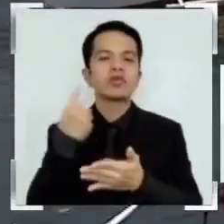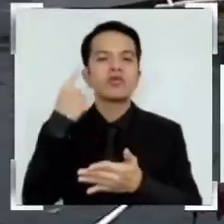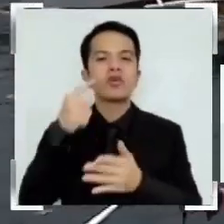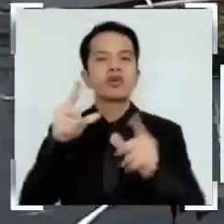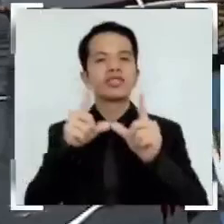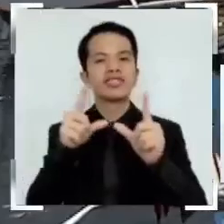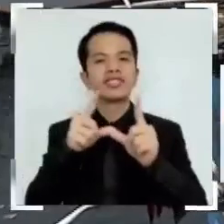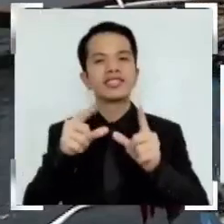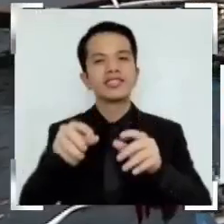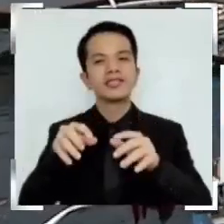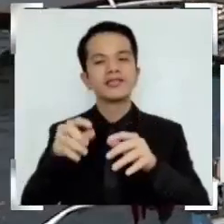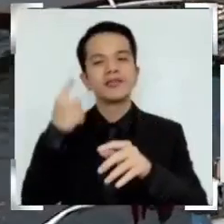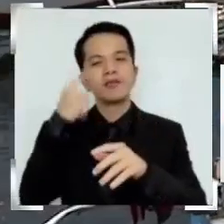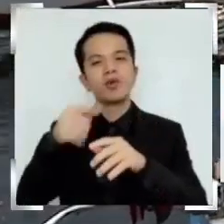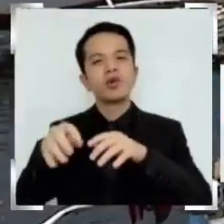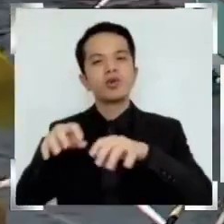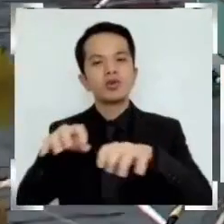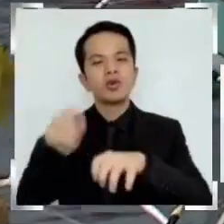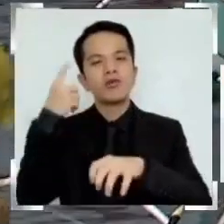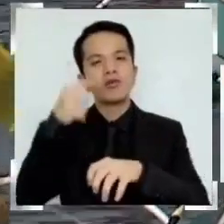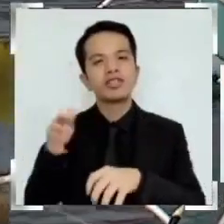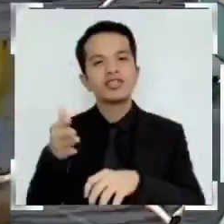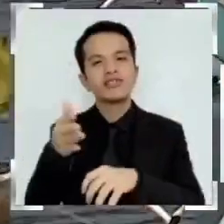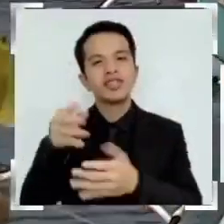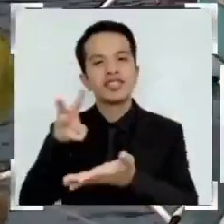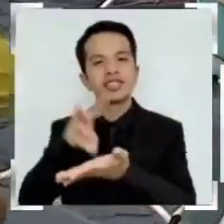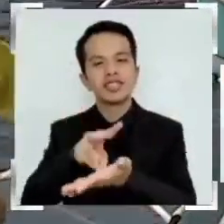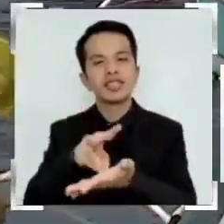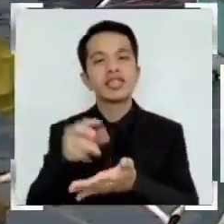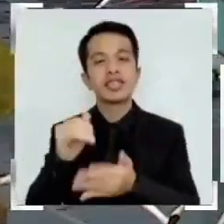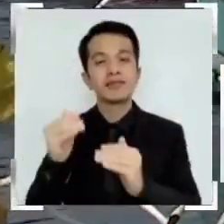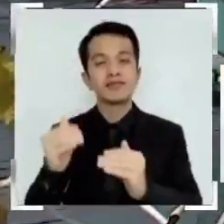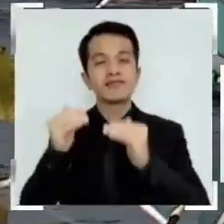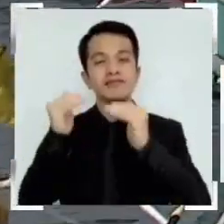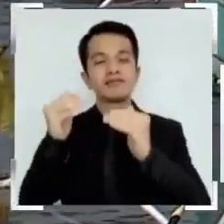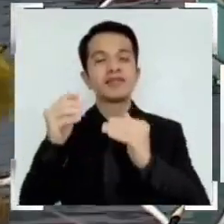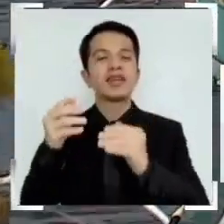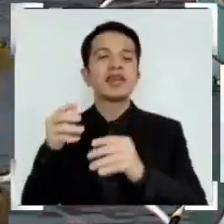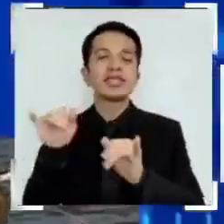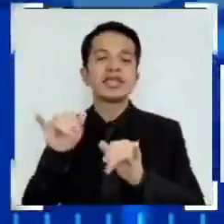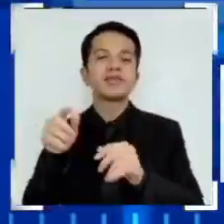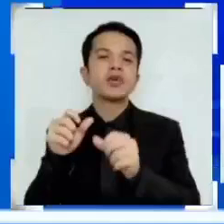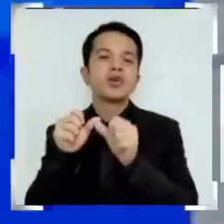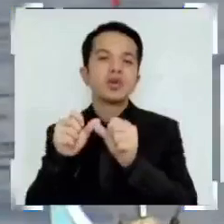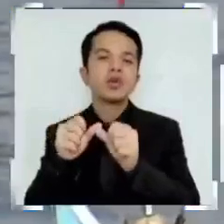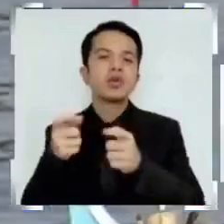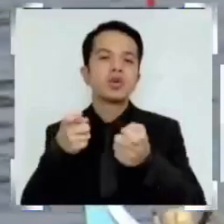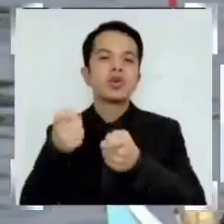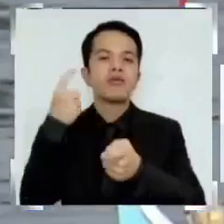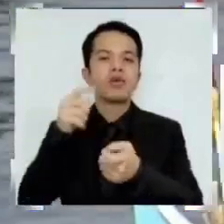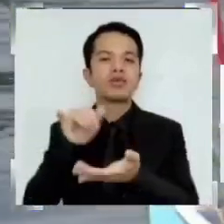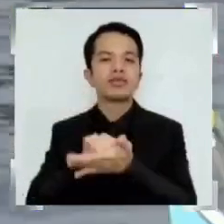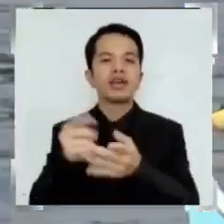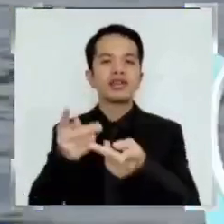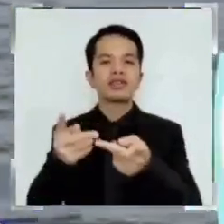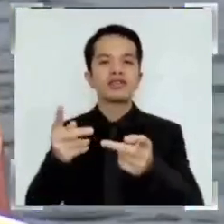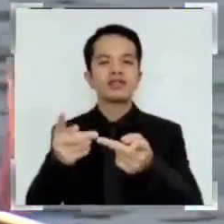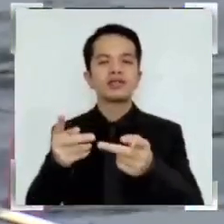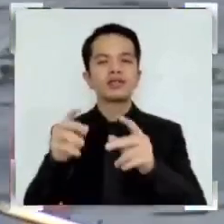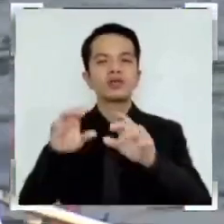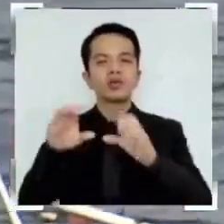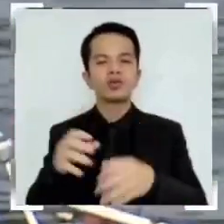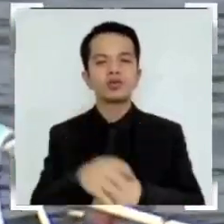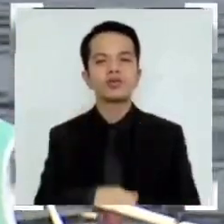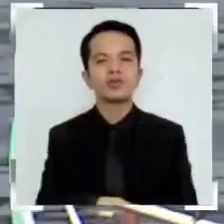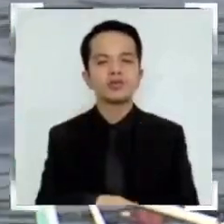fish farming area, pagsusulong ng katatagan at pangmatagalang pamumuhunan sa naturang sektor. Definitely, since we are on the